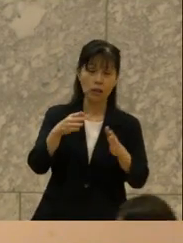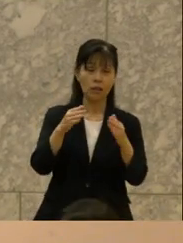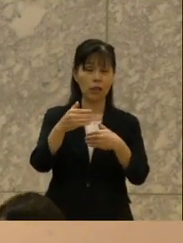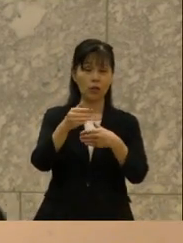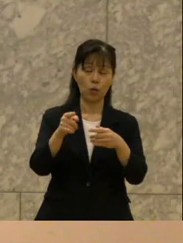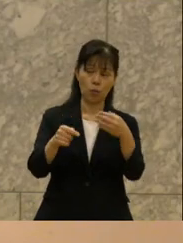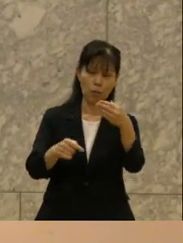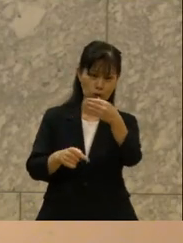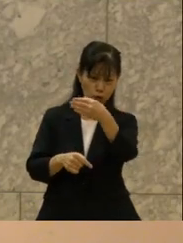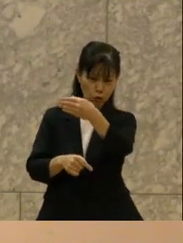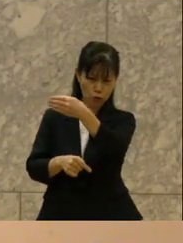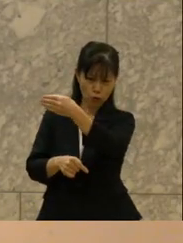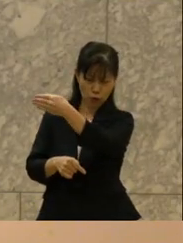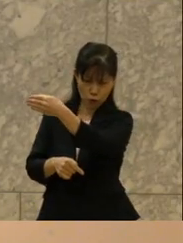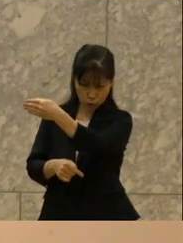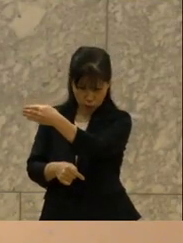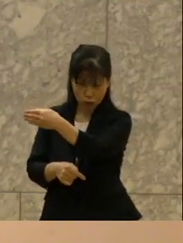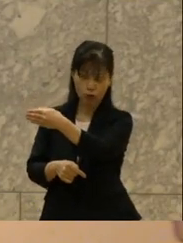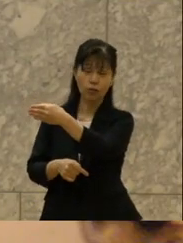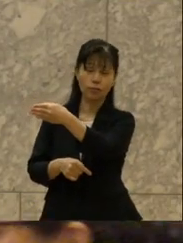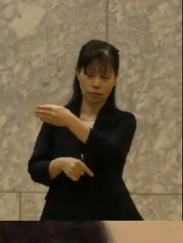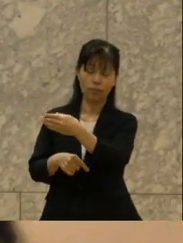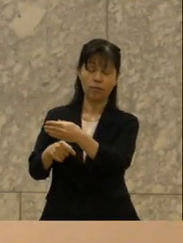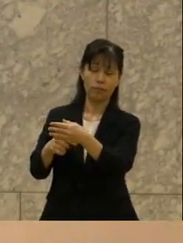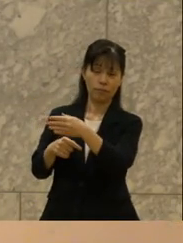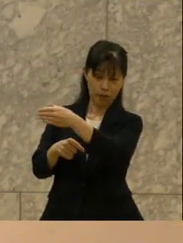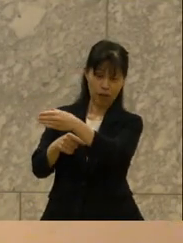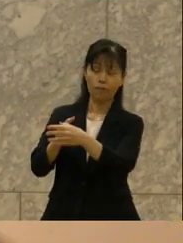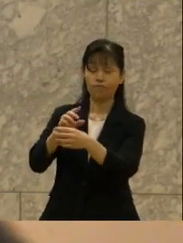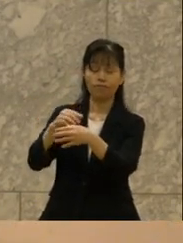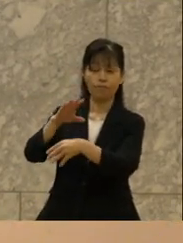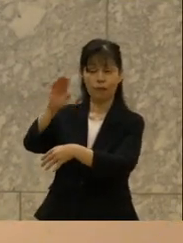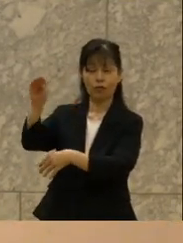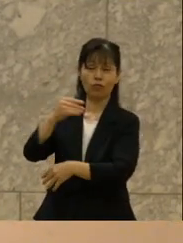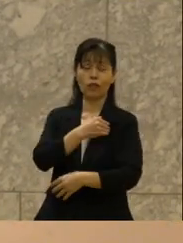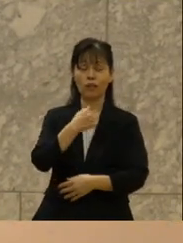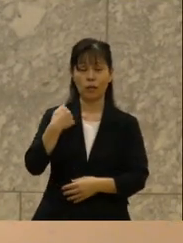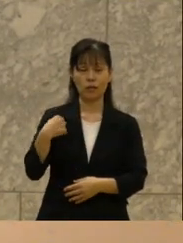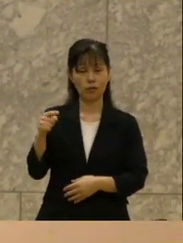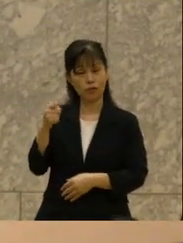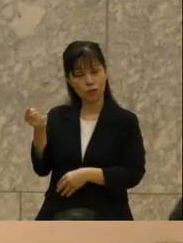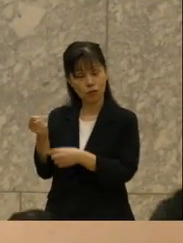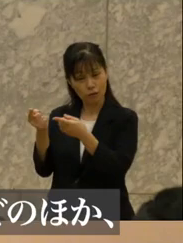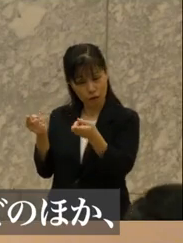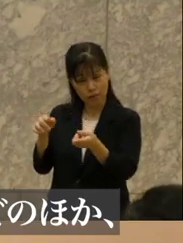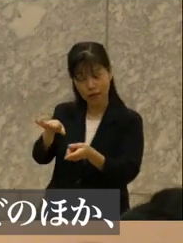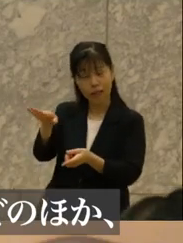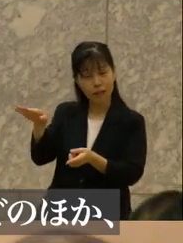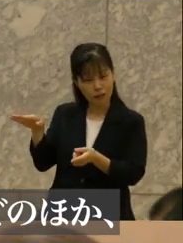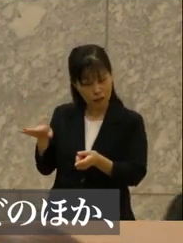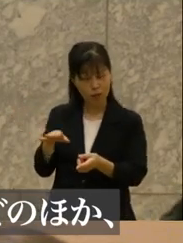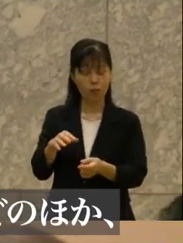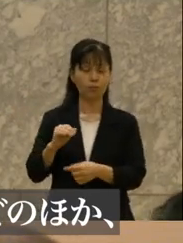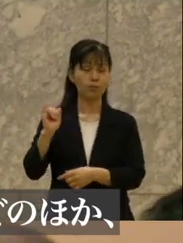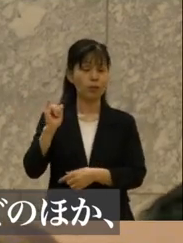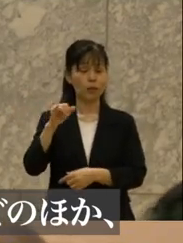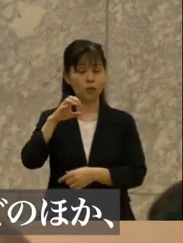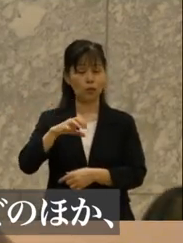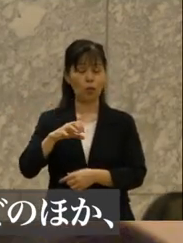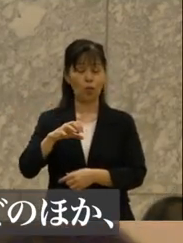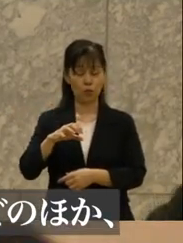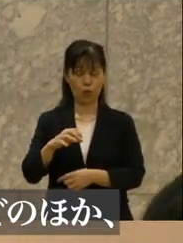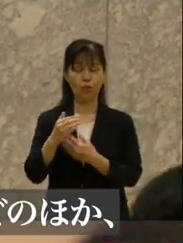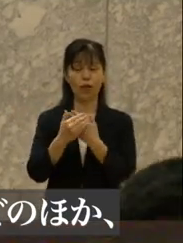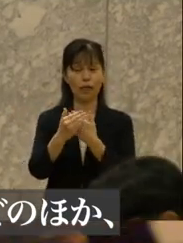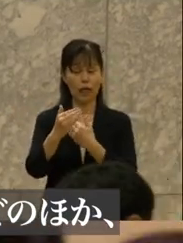まっすぐ進んだ土星ギャラリー口となりますなお隣接する女性ギャラリーではブダペスト大会の興奮